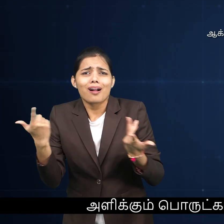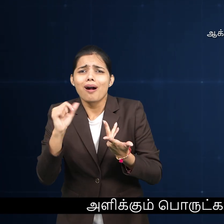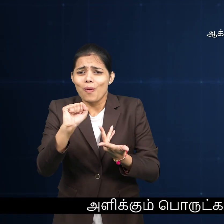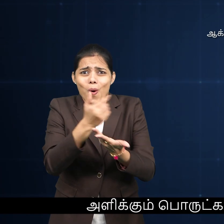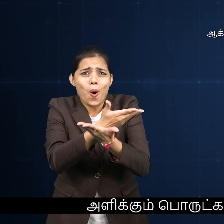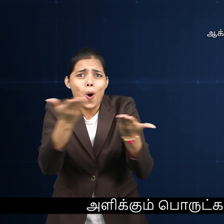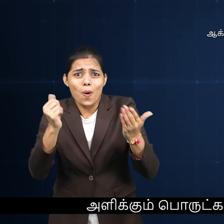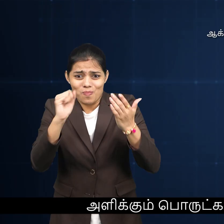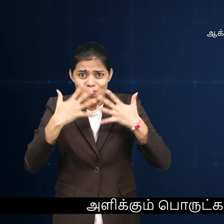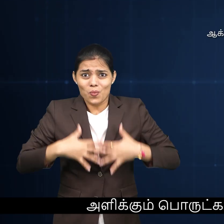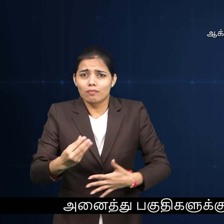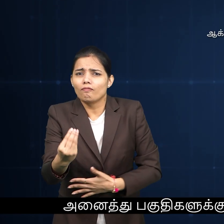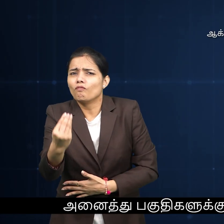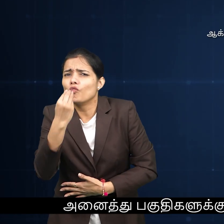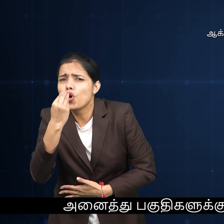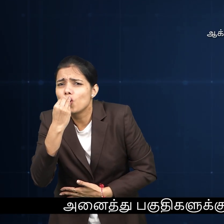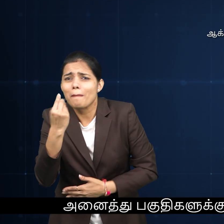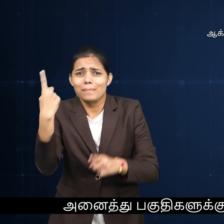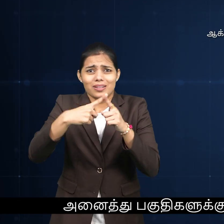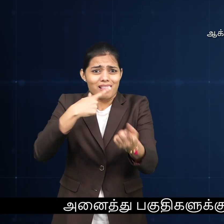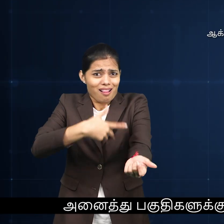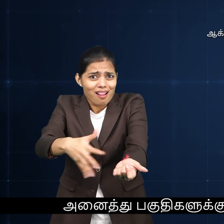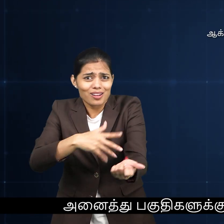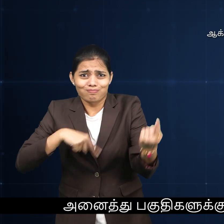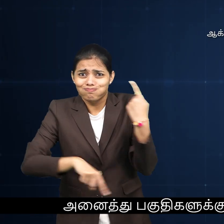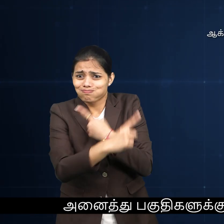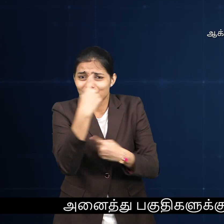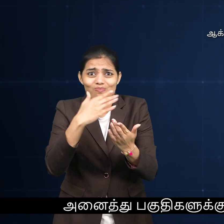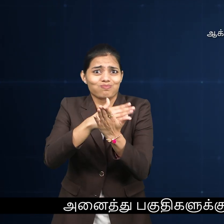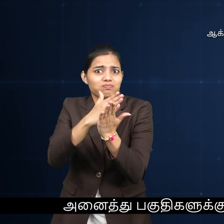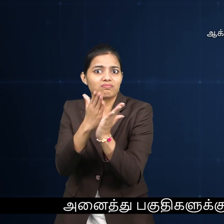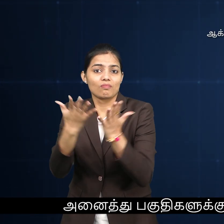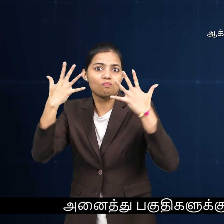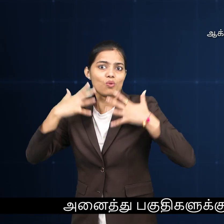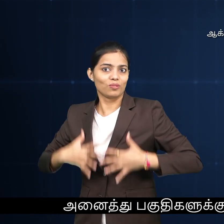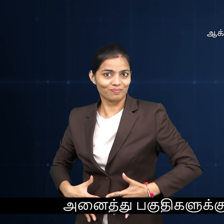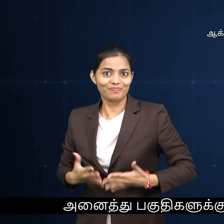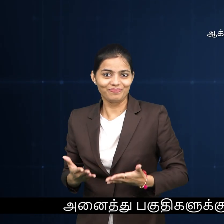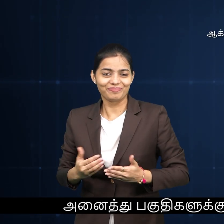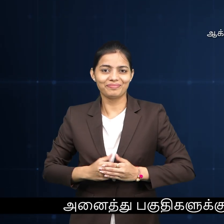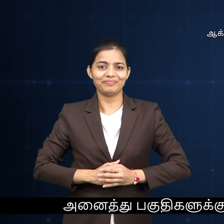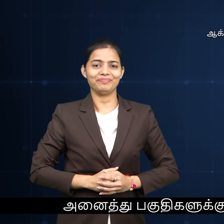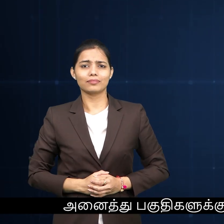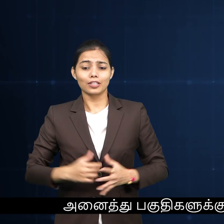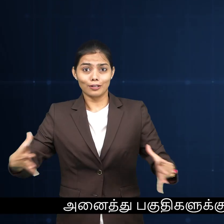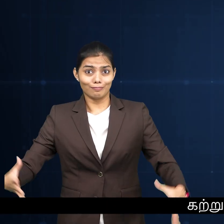அளிக்கும் பொருட்கள் இரத்தத்தின் மூலம் உடலின் அனைத்து பகுதிகளுக்கும் கொண்டு செல்லப்படுகின்றன.